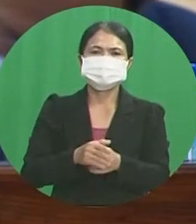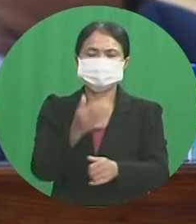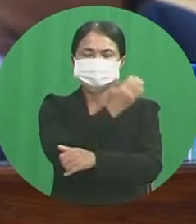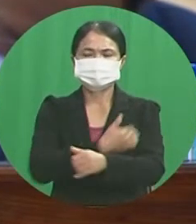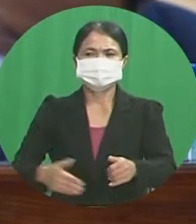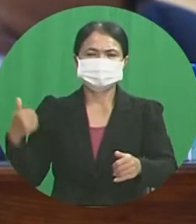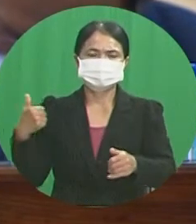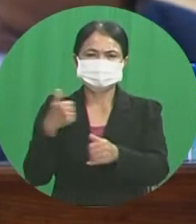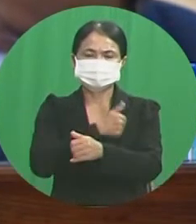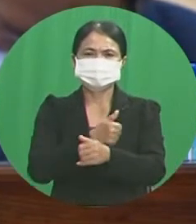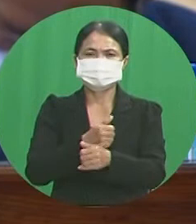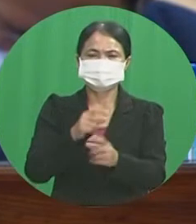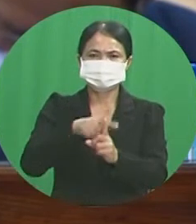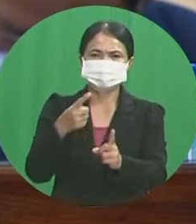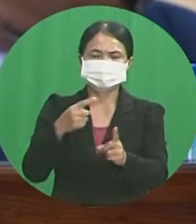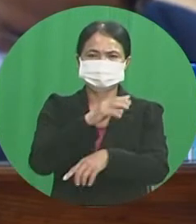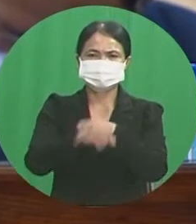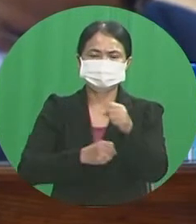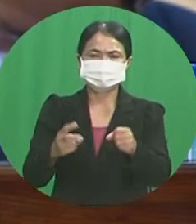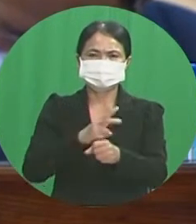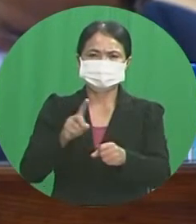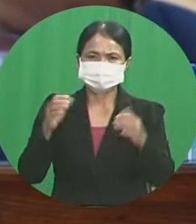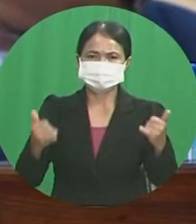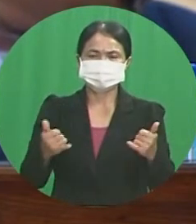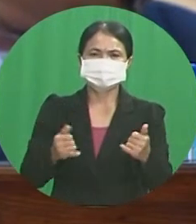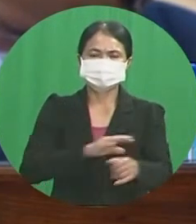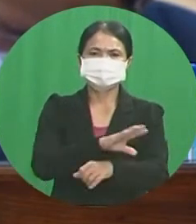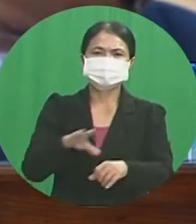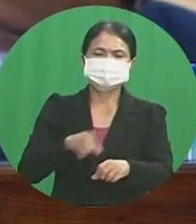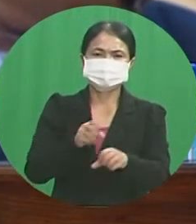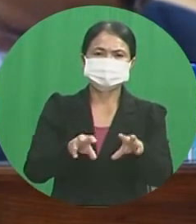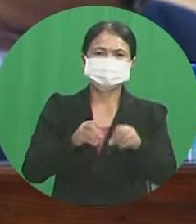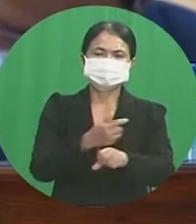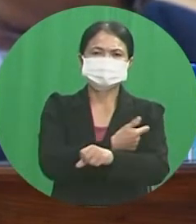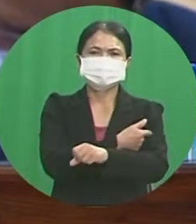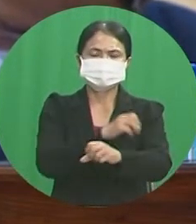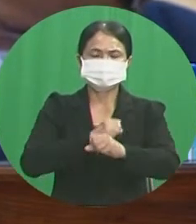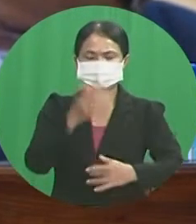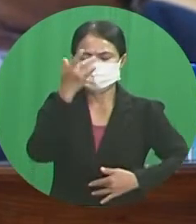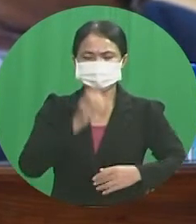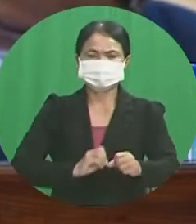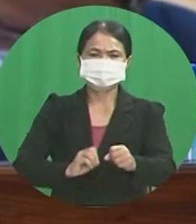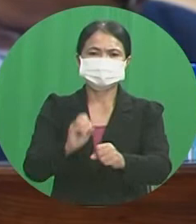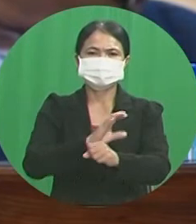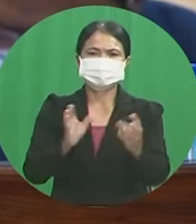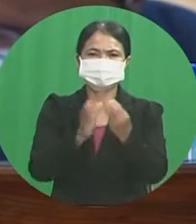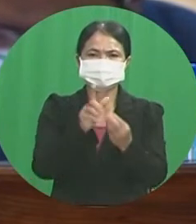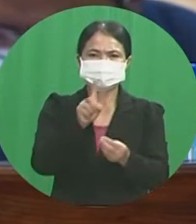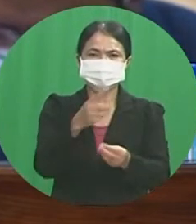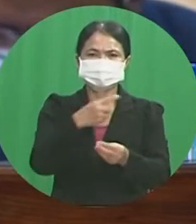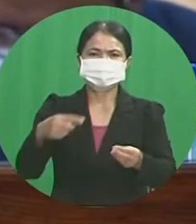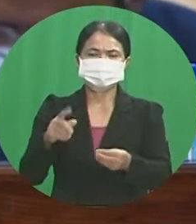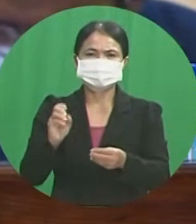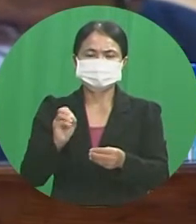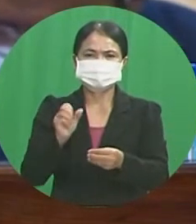ជោបានថ្លែងថាក្នុងខែវិច្ឆិកាឆ្នាំ2021នេះកម្ពុជានឹងទទួលវ៉ាក់សាំងការពារជំងឺ COVID-19 ចំនួន1លានដូស